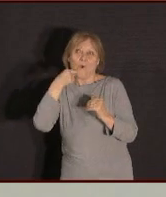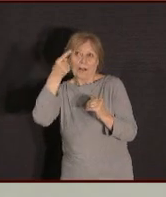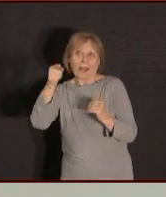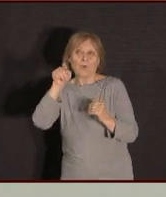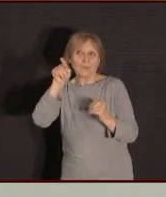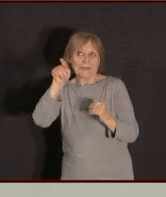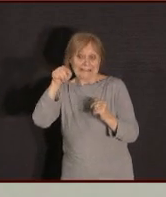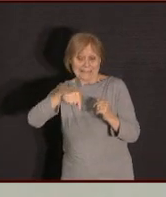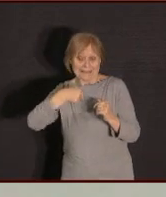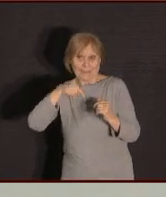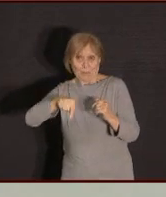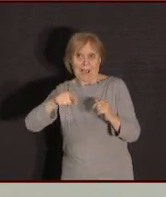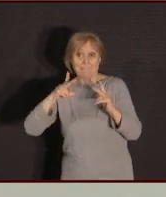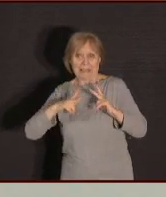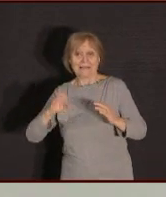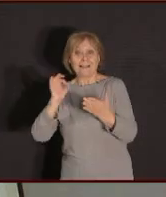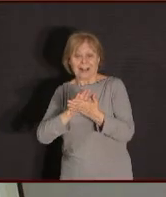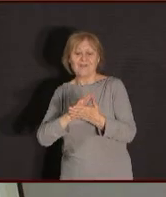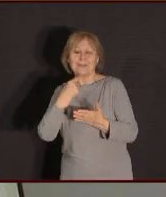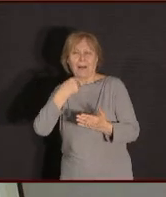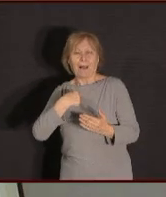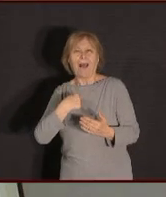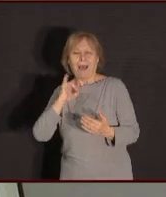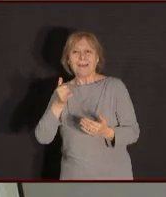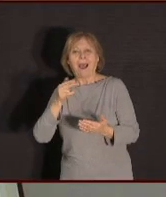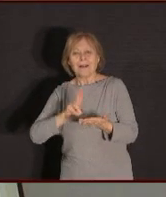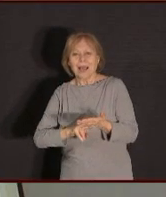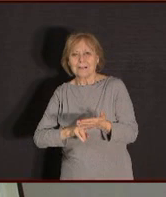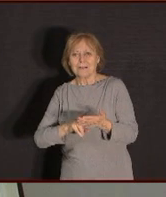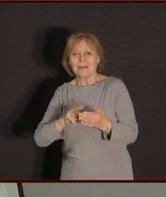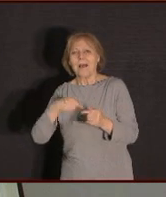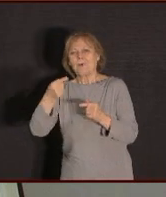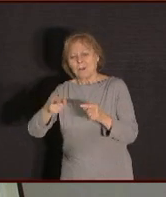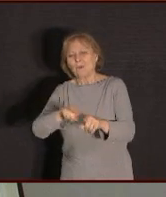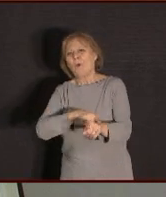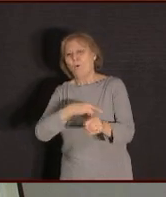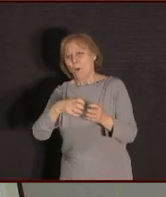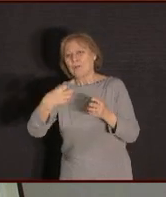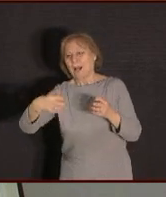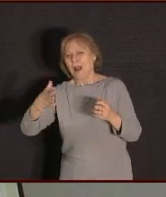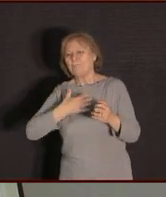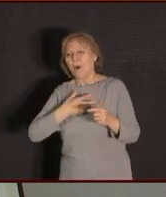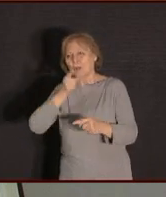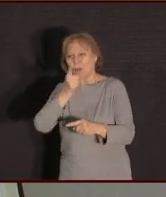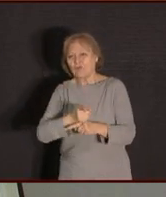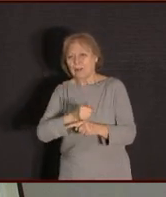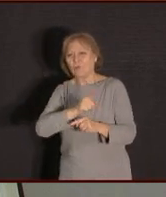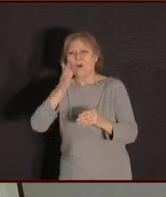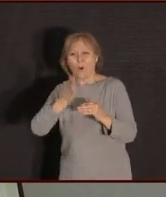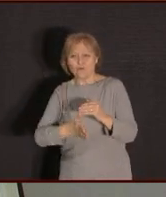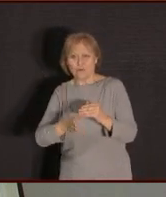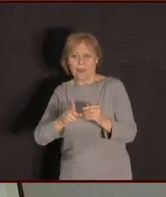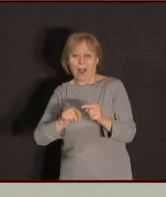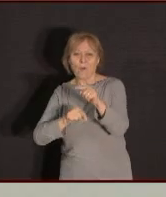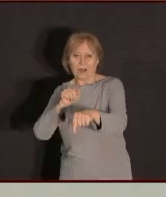sem se rekla, ja, res je. Potem je sicer dolgo trajala moja odločitev do končnega koraka,